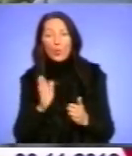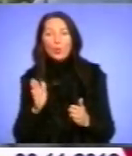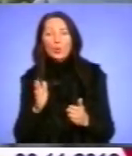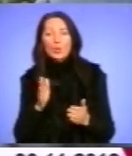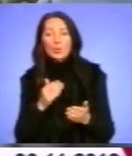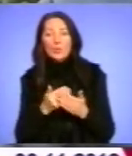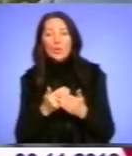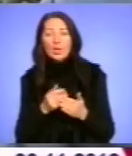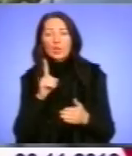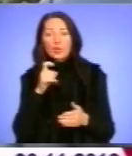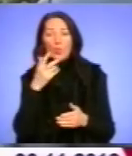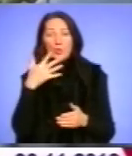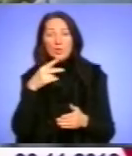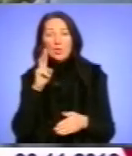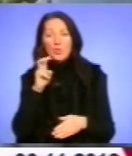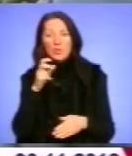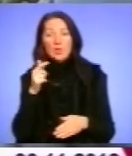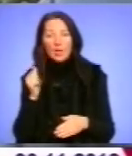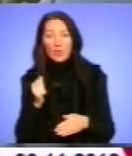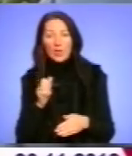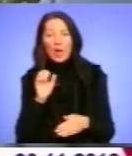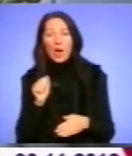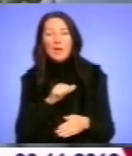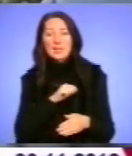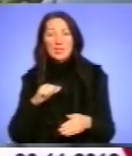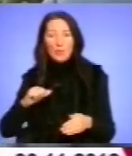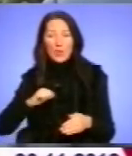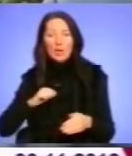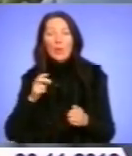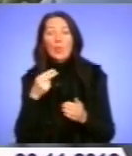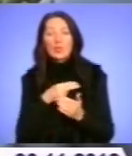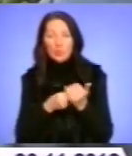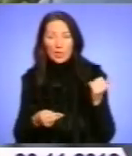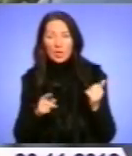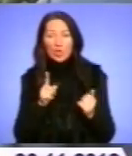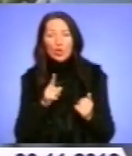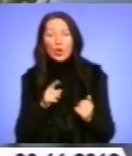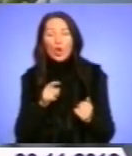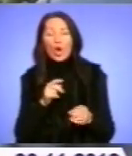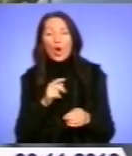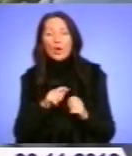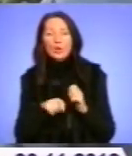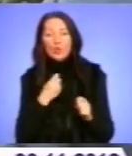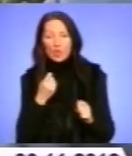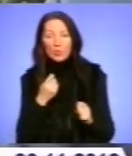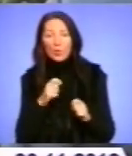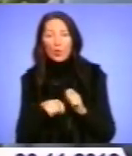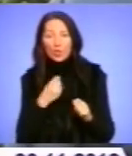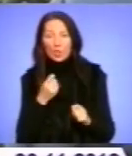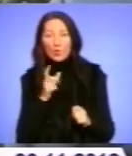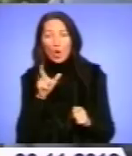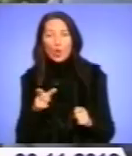межах 150-200 гривень. А самі збитки за те, що людина нанесла збиток,